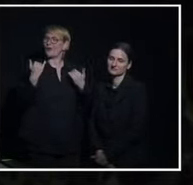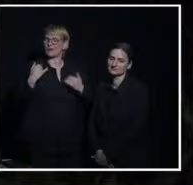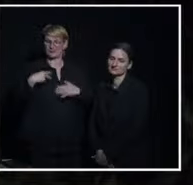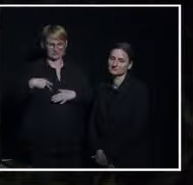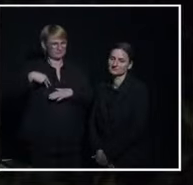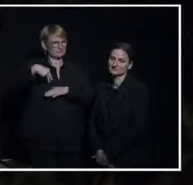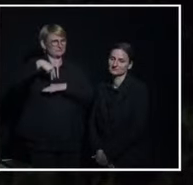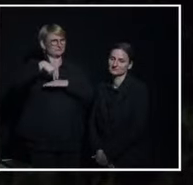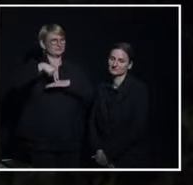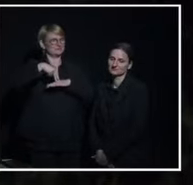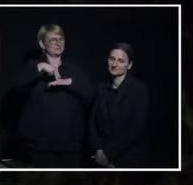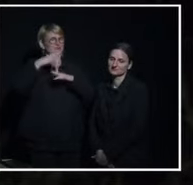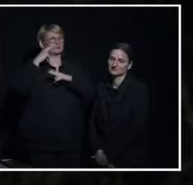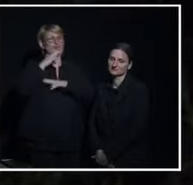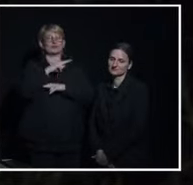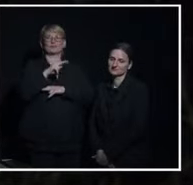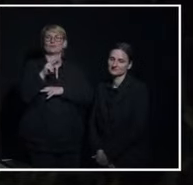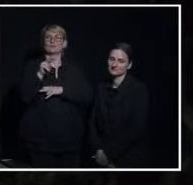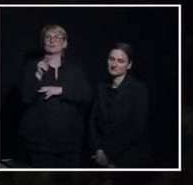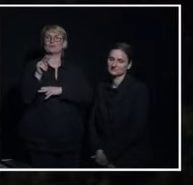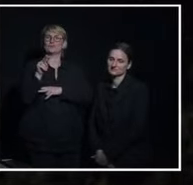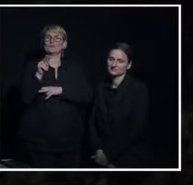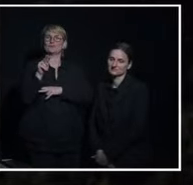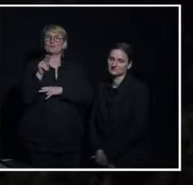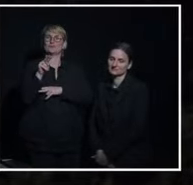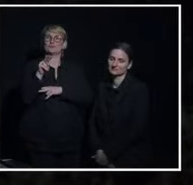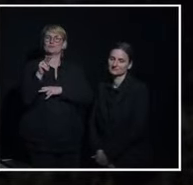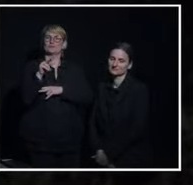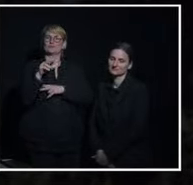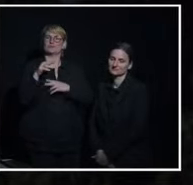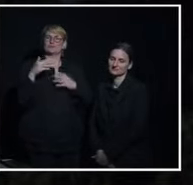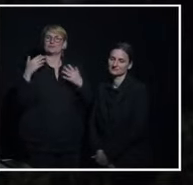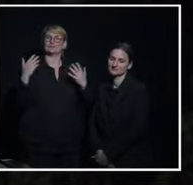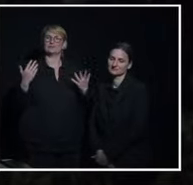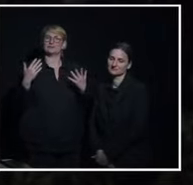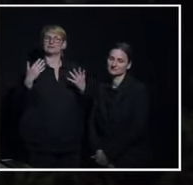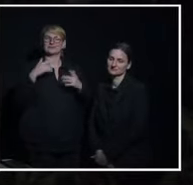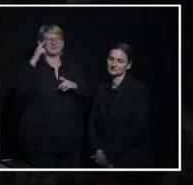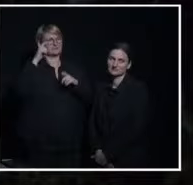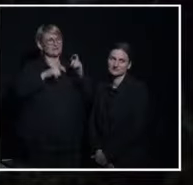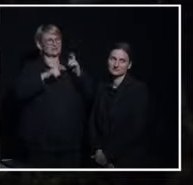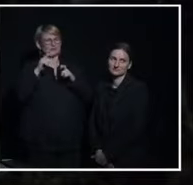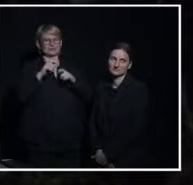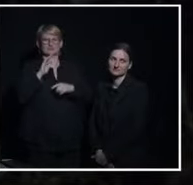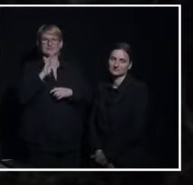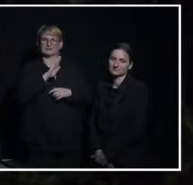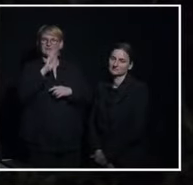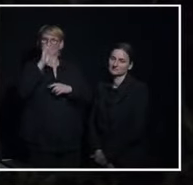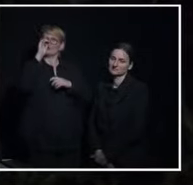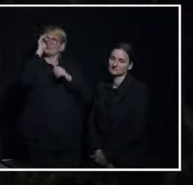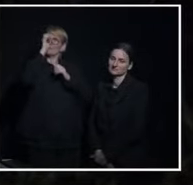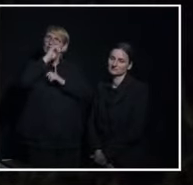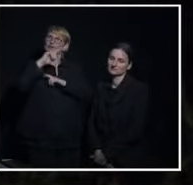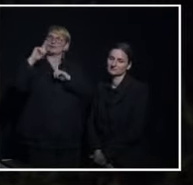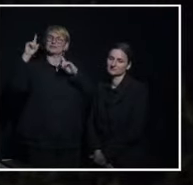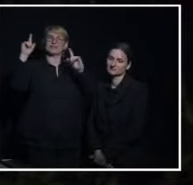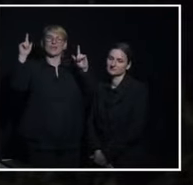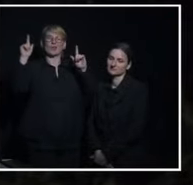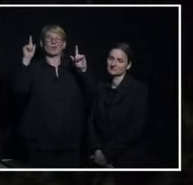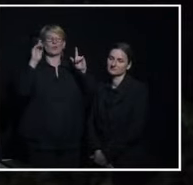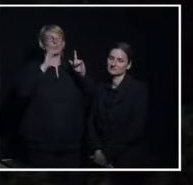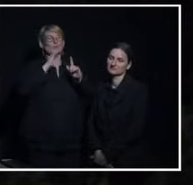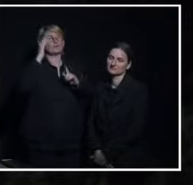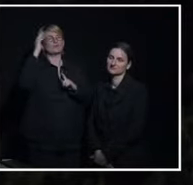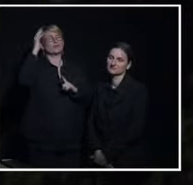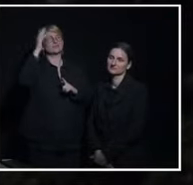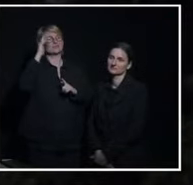stehe, ja, für diese Menschen und für ihre Vorstellung und für